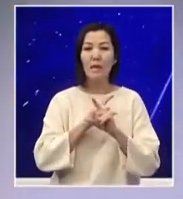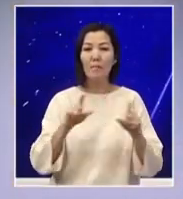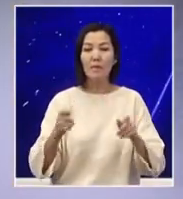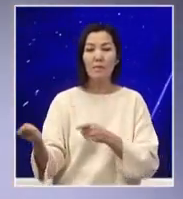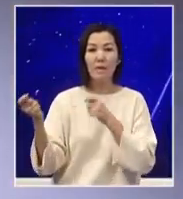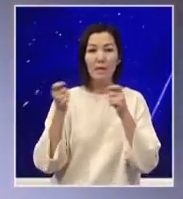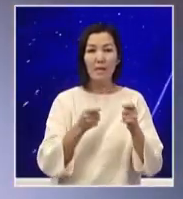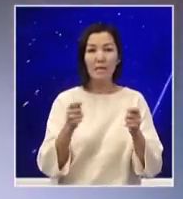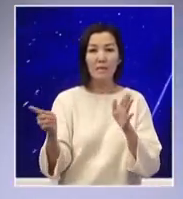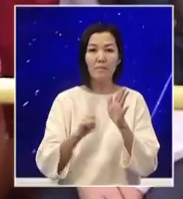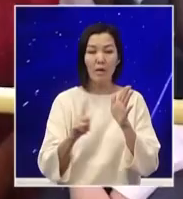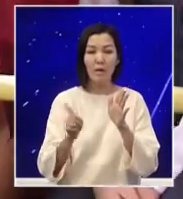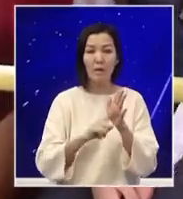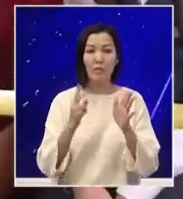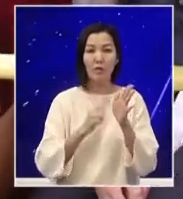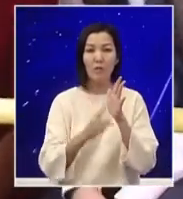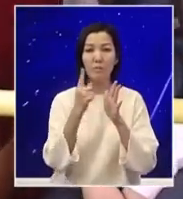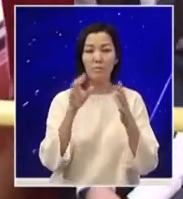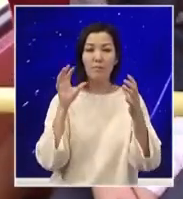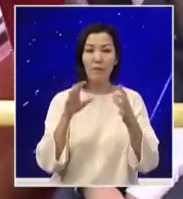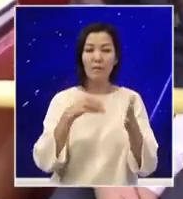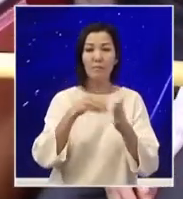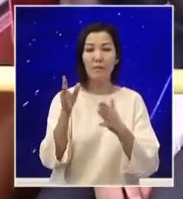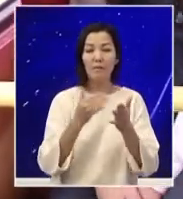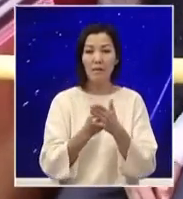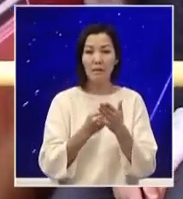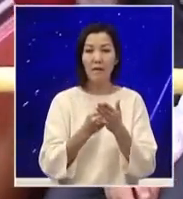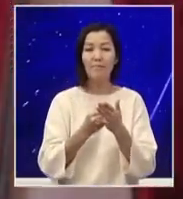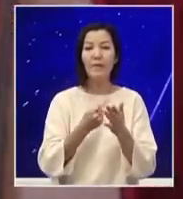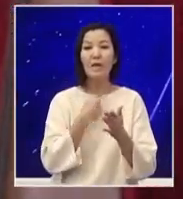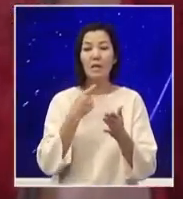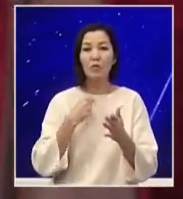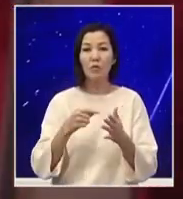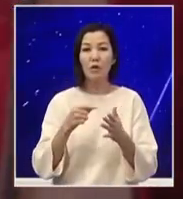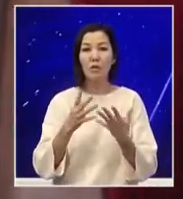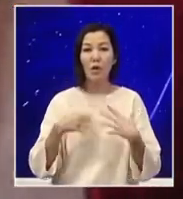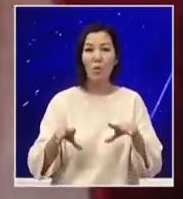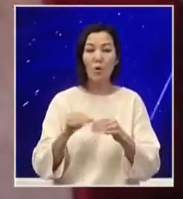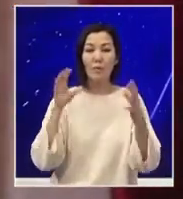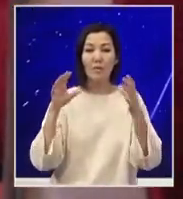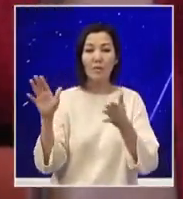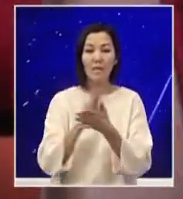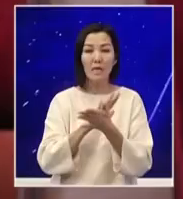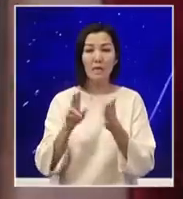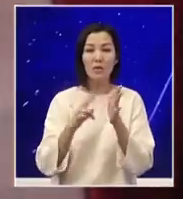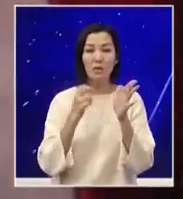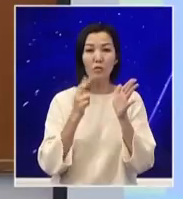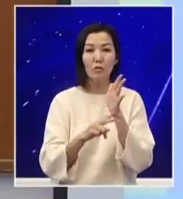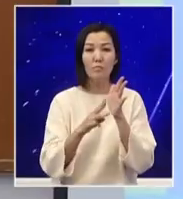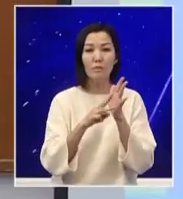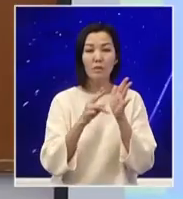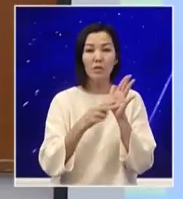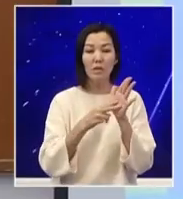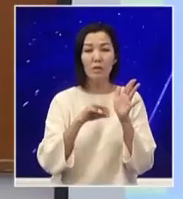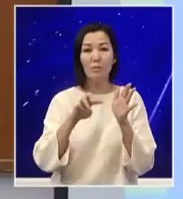71 жаңа автобус сатып алынды. Жергілікті бюджеттен Талдықорғанда оқушылар қоғамдық көлікте тегін жүру үшін 777 миллион теңге